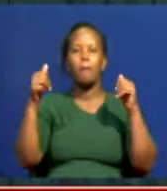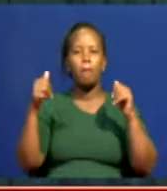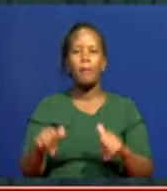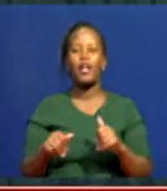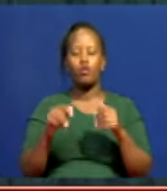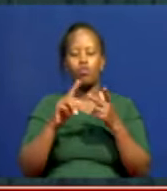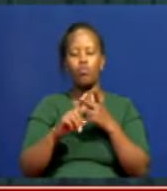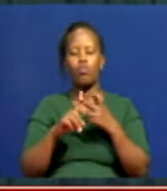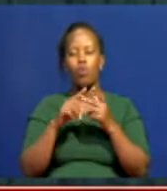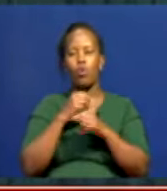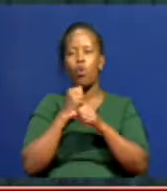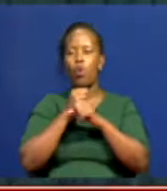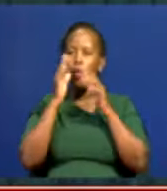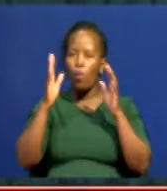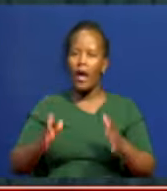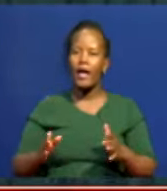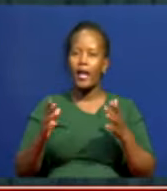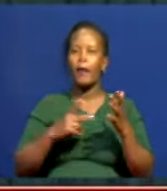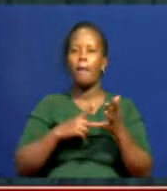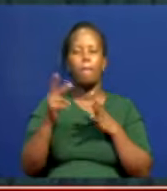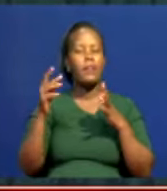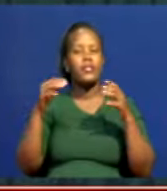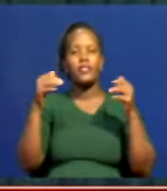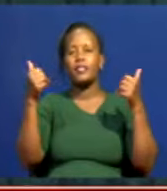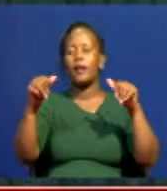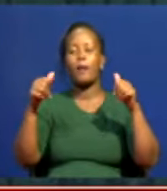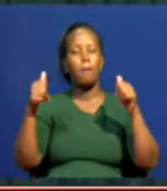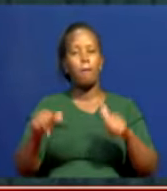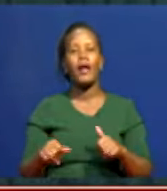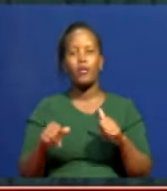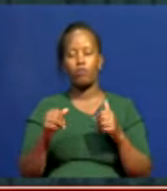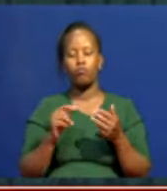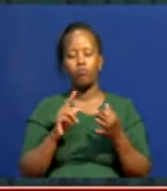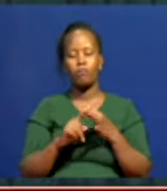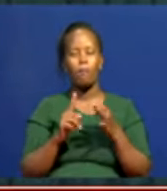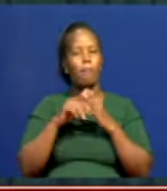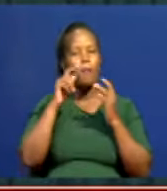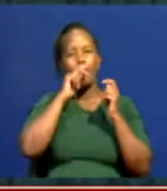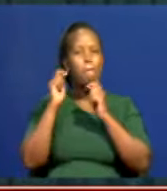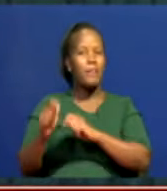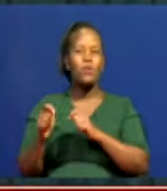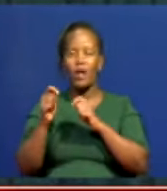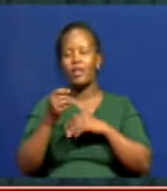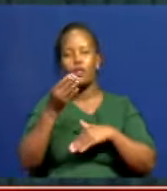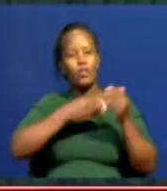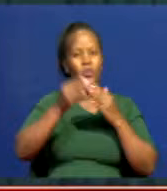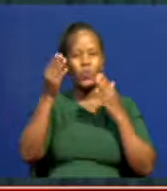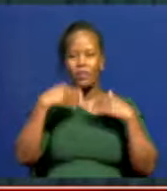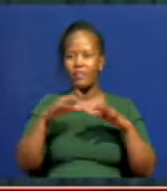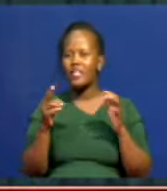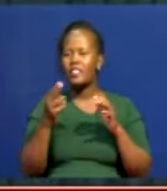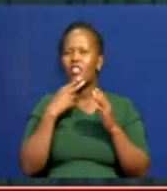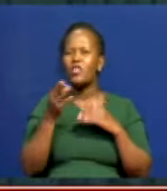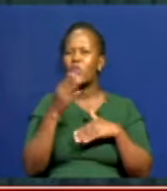Mfanyikazi hajalipwa. Miwa imeuzwa. Sukari imeuzwa. Aha,